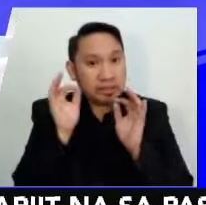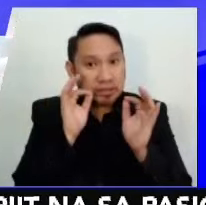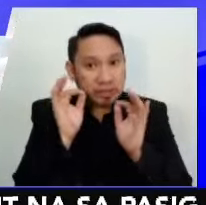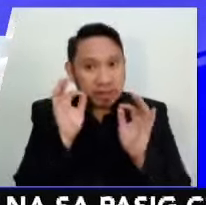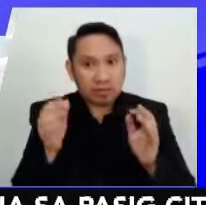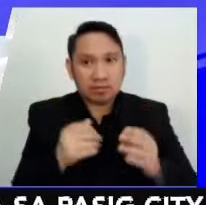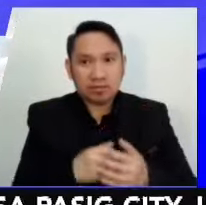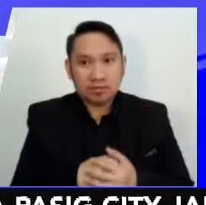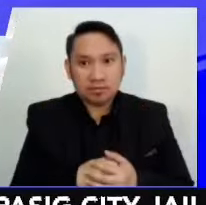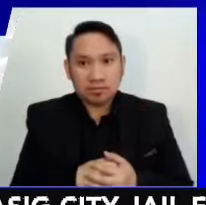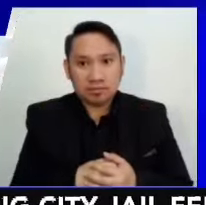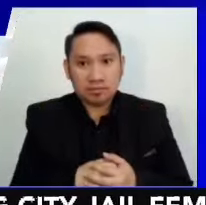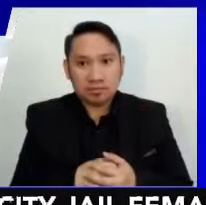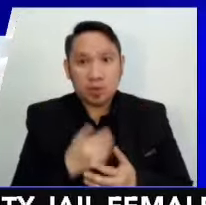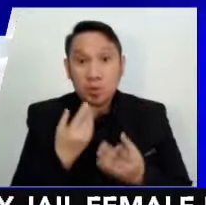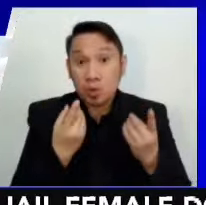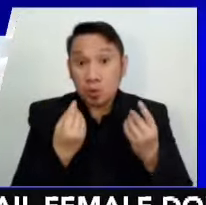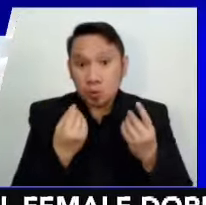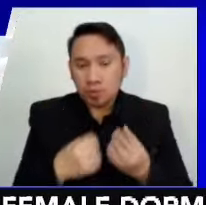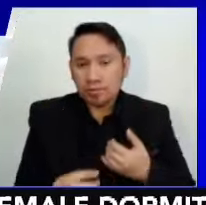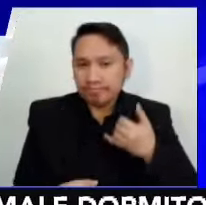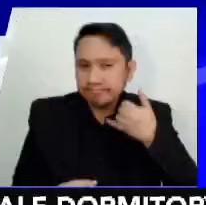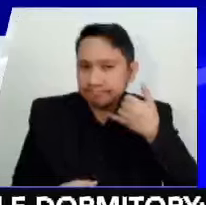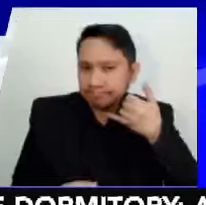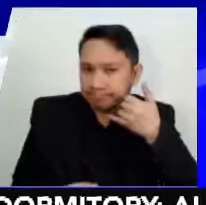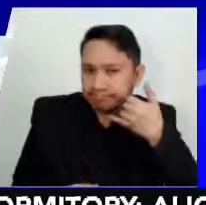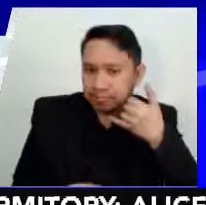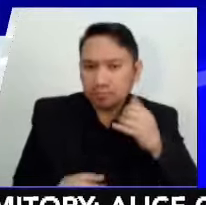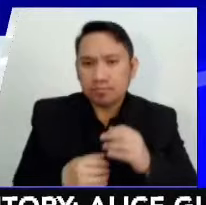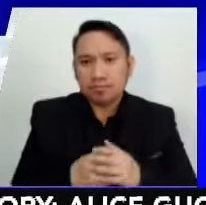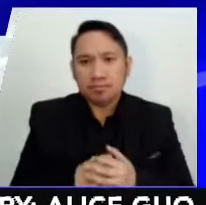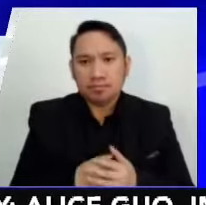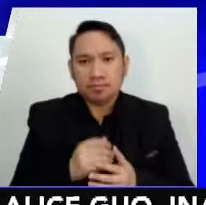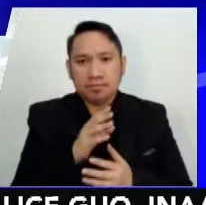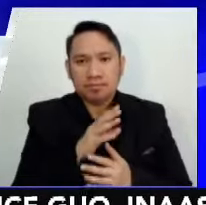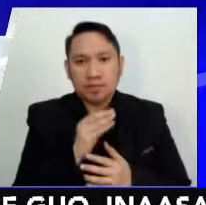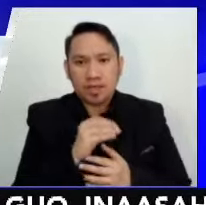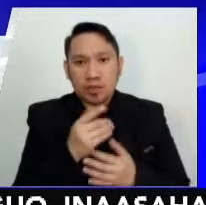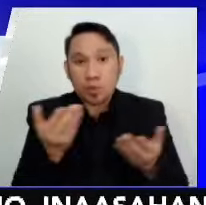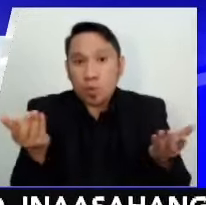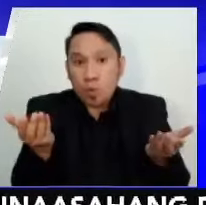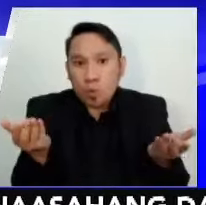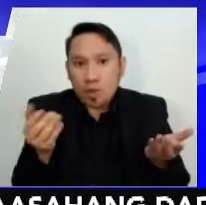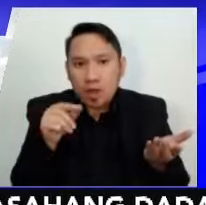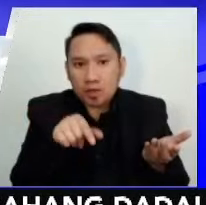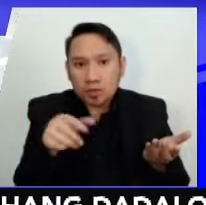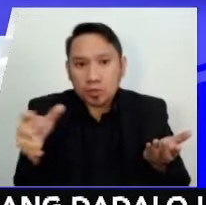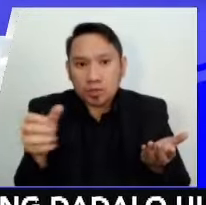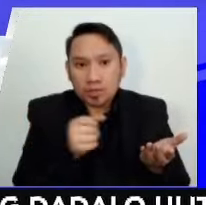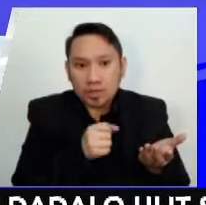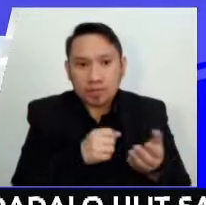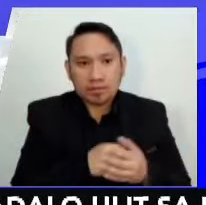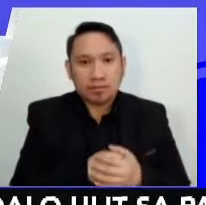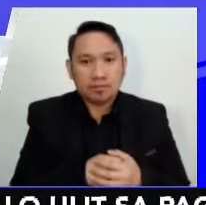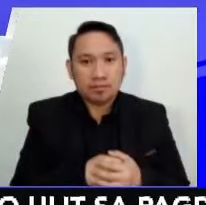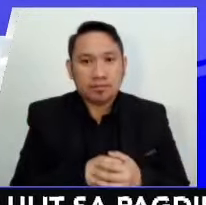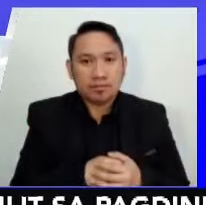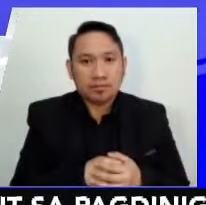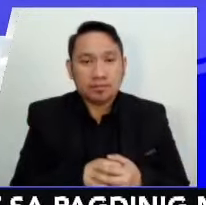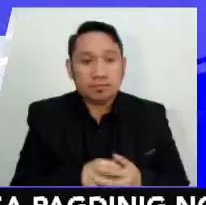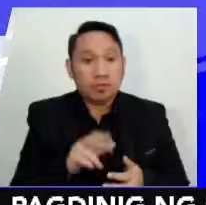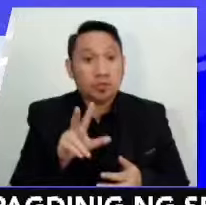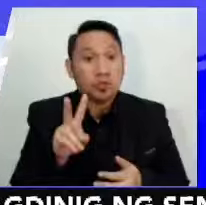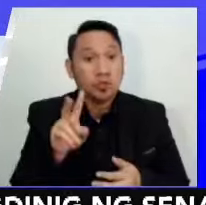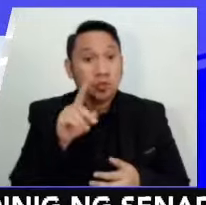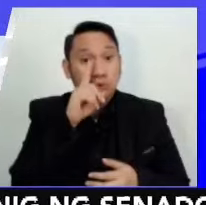kausap kung saan niya ipikapin dito sa Manila. Dati na raw nakulong ang 32 anyos na lalaking